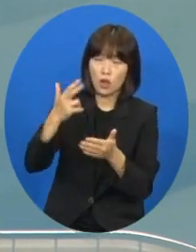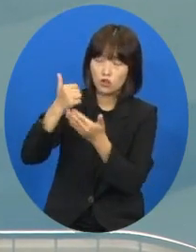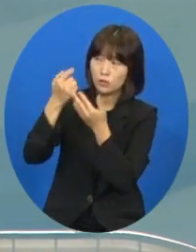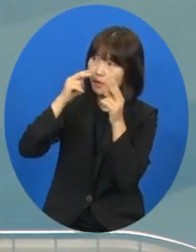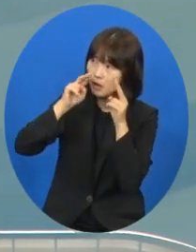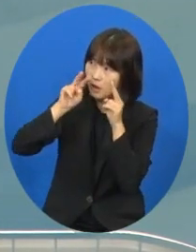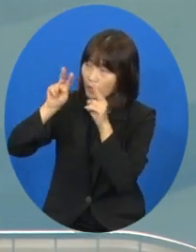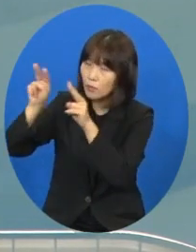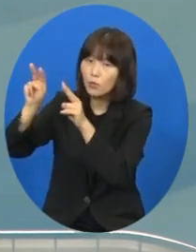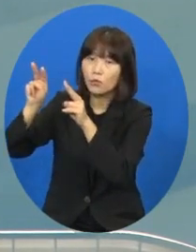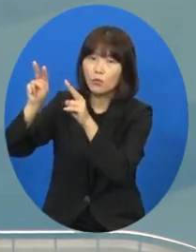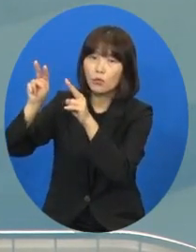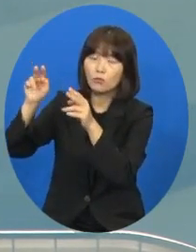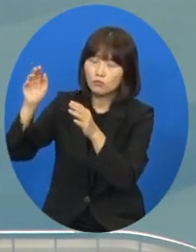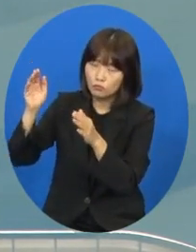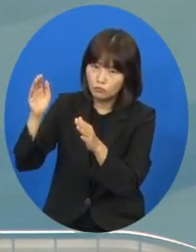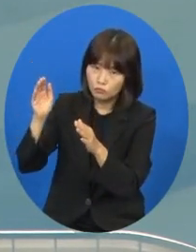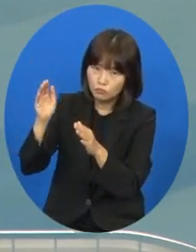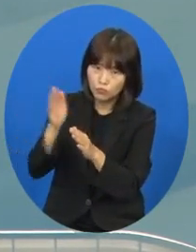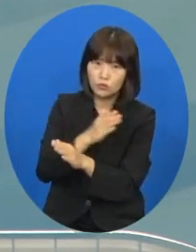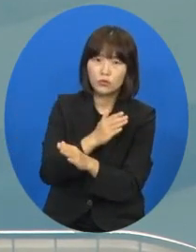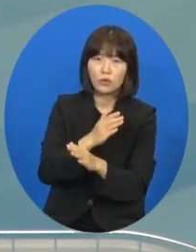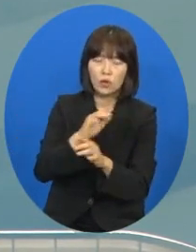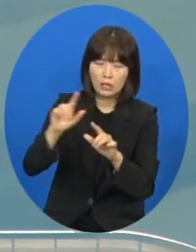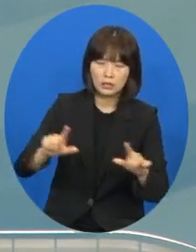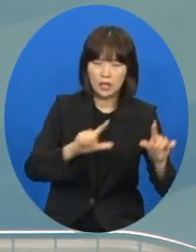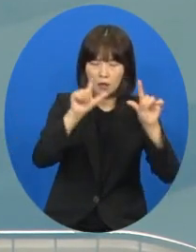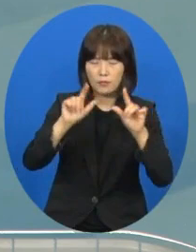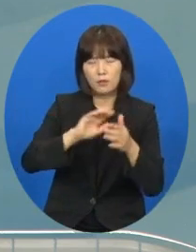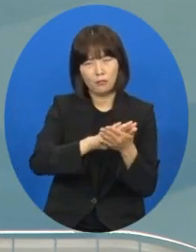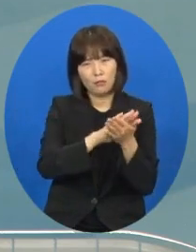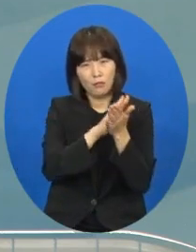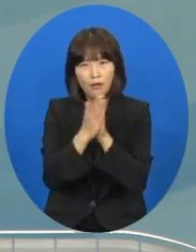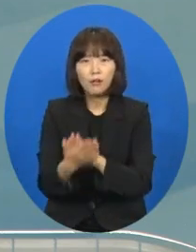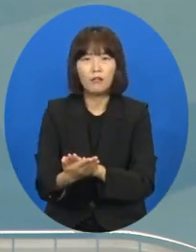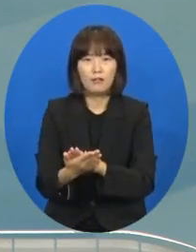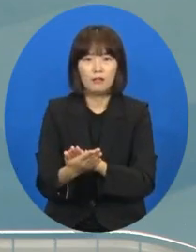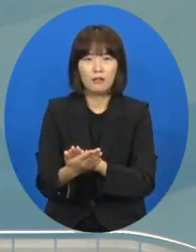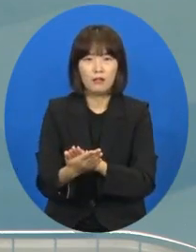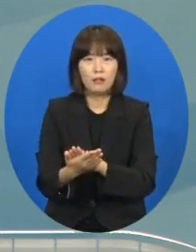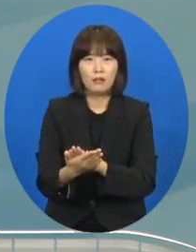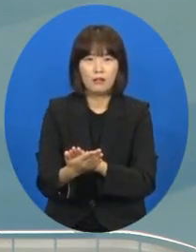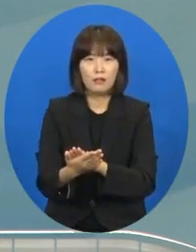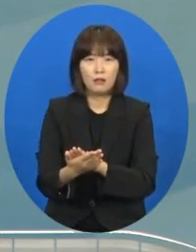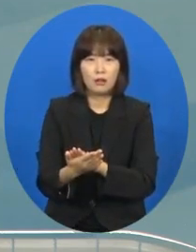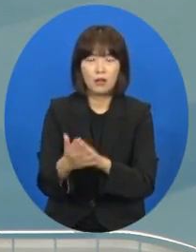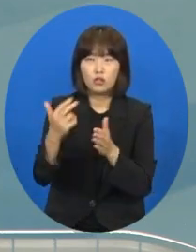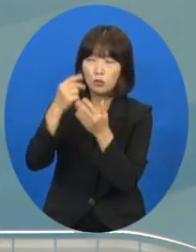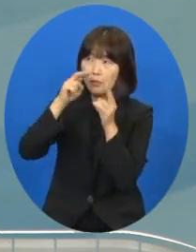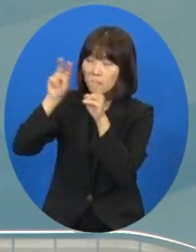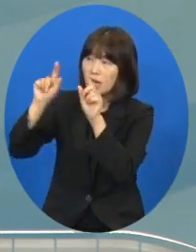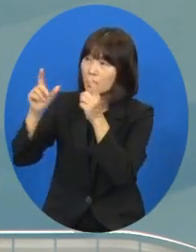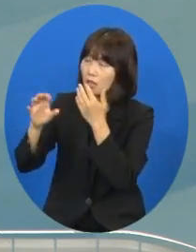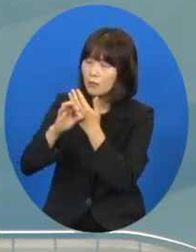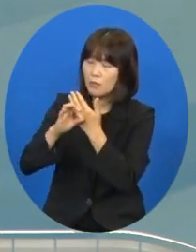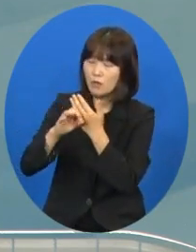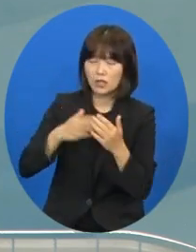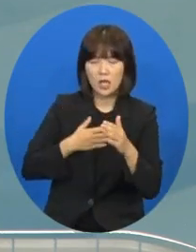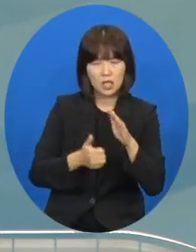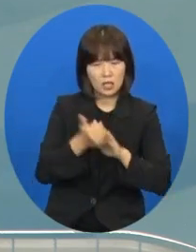바라보게 되면서 삶 전체가 바뀌게 된 거예요. 그렇지 않았으면 저에게는 희망이 없었을